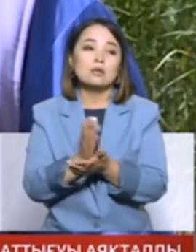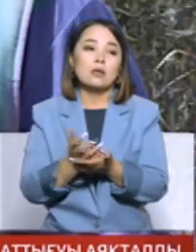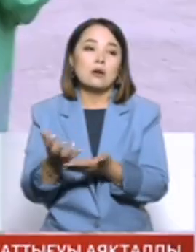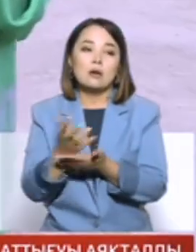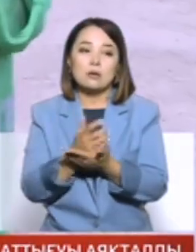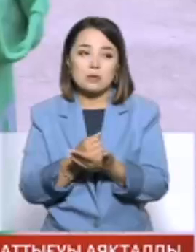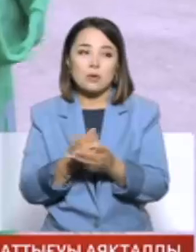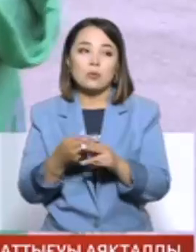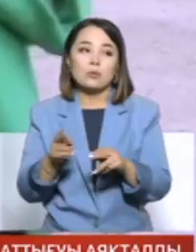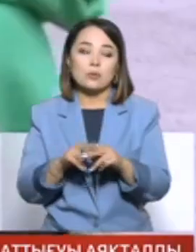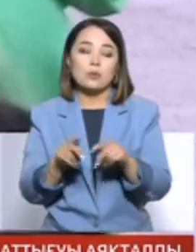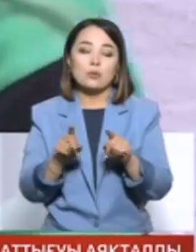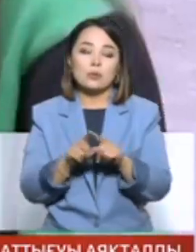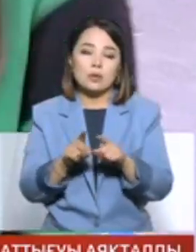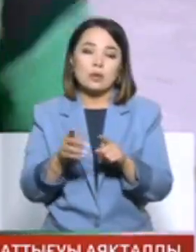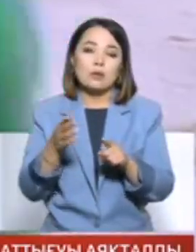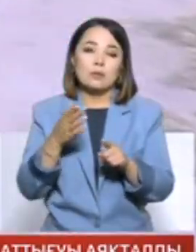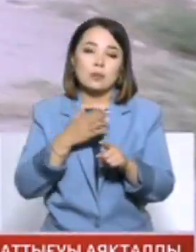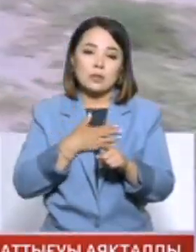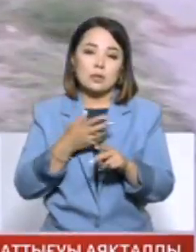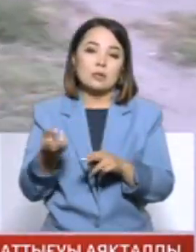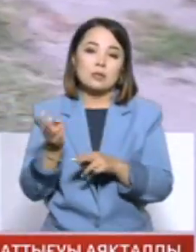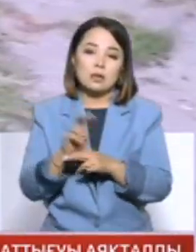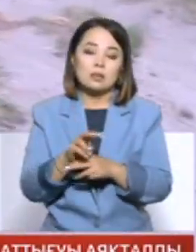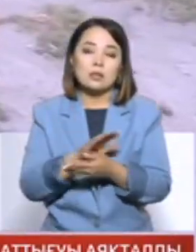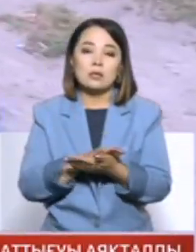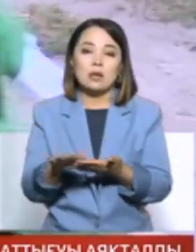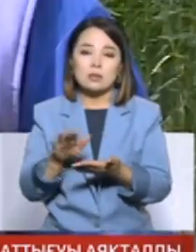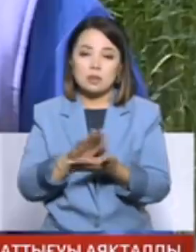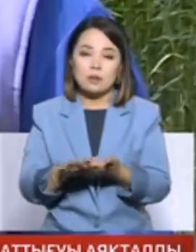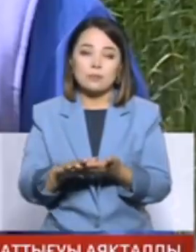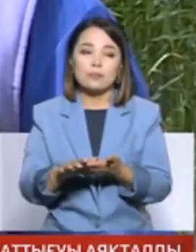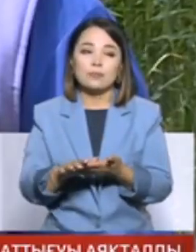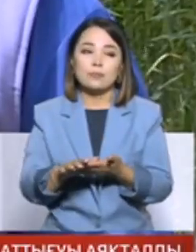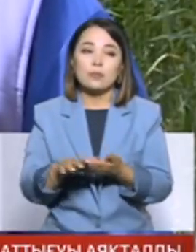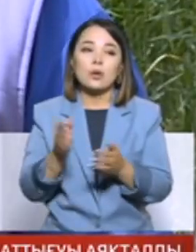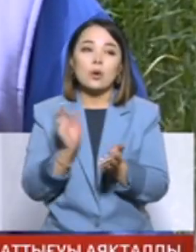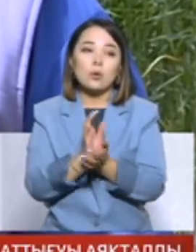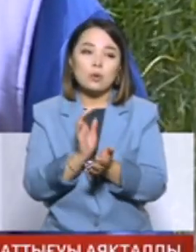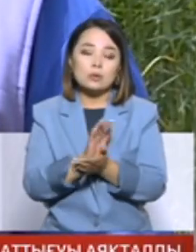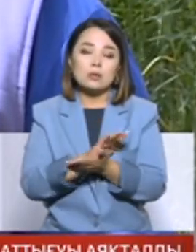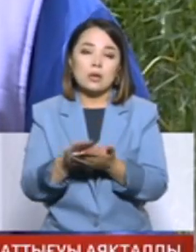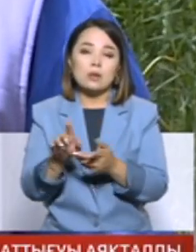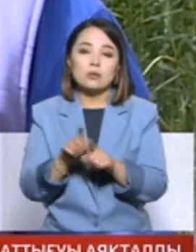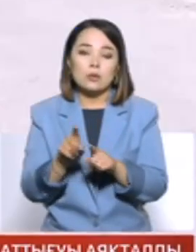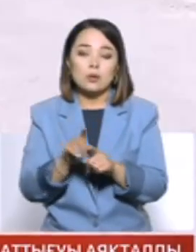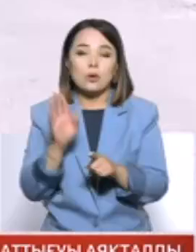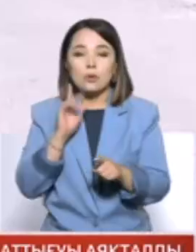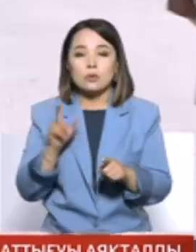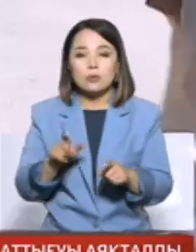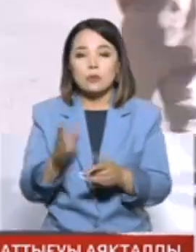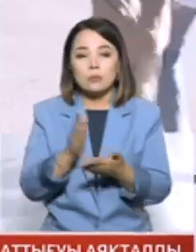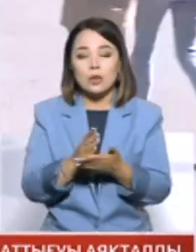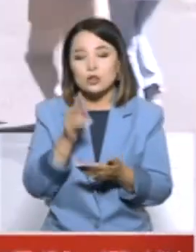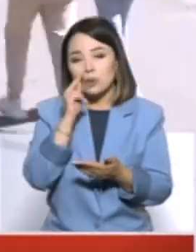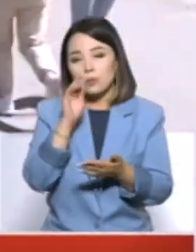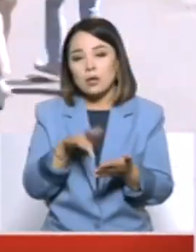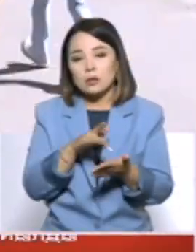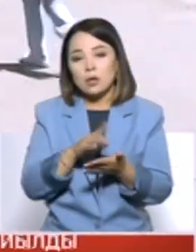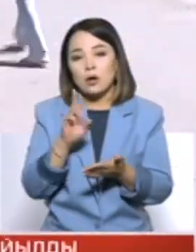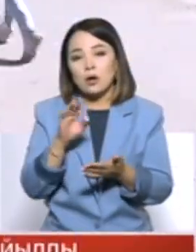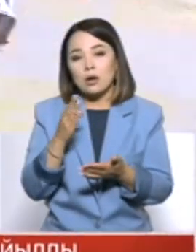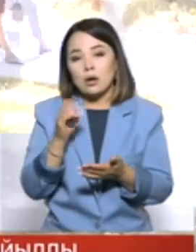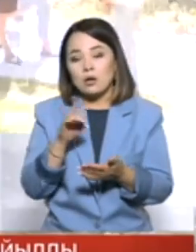тастап, сондықтан да біз осында келіп тазалап, яғни осы қоқыстарды тазалайық деп өзен көлдеріміз. Бүгін Шымкенттегі